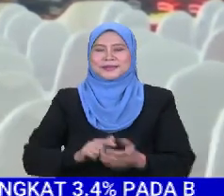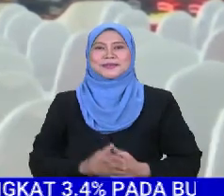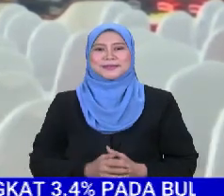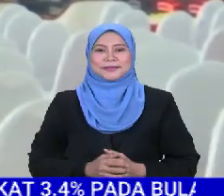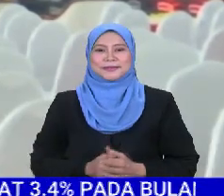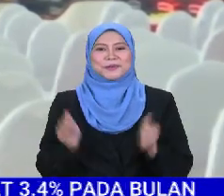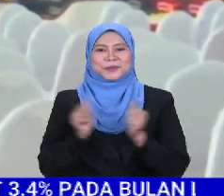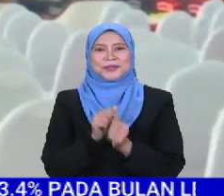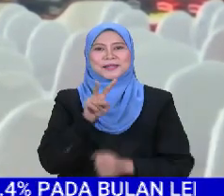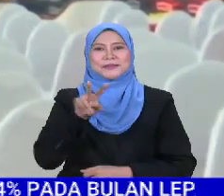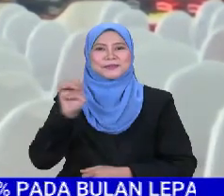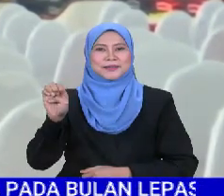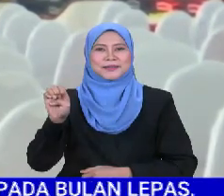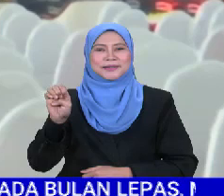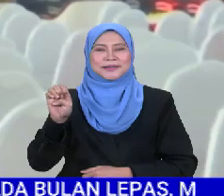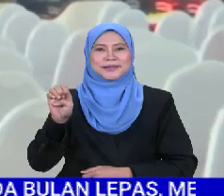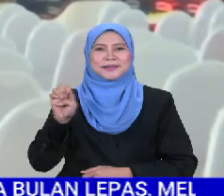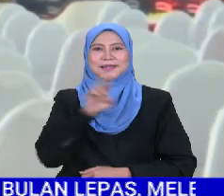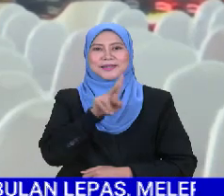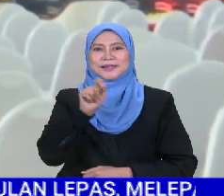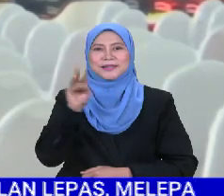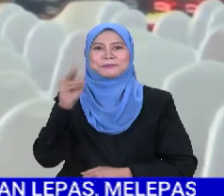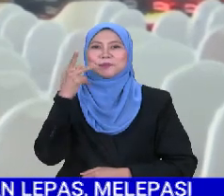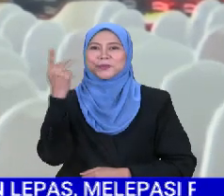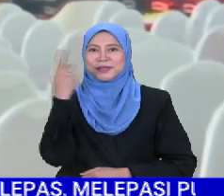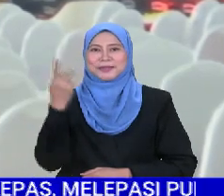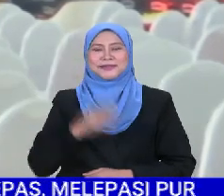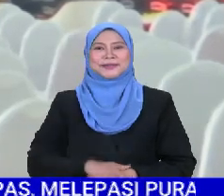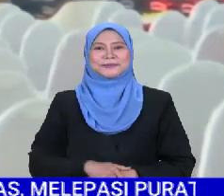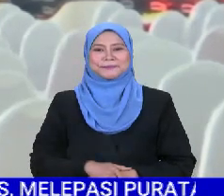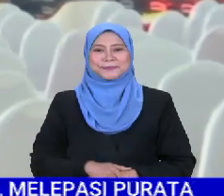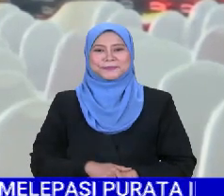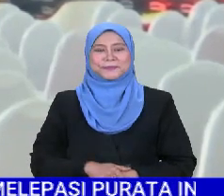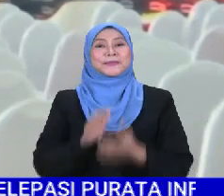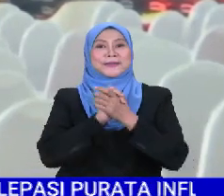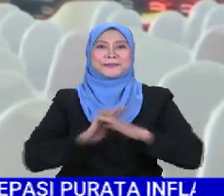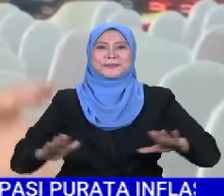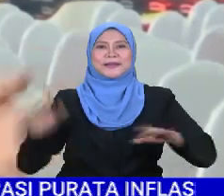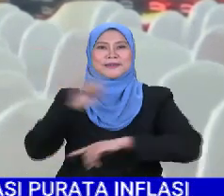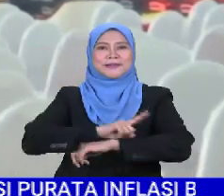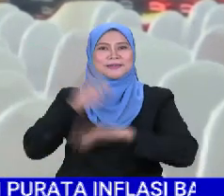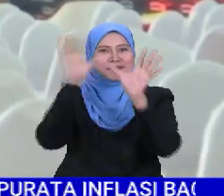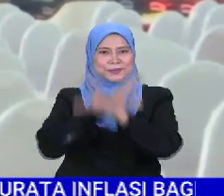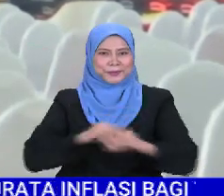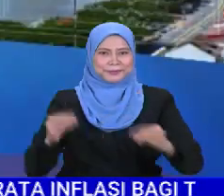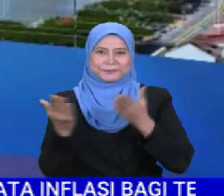kembali bersama Vanessa di studio RTM Kuching. Salam Hari Sarawak. Silakan.